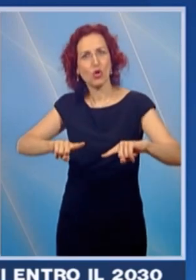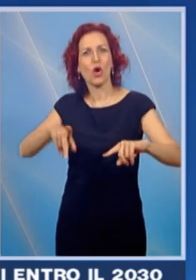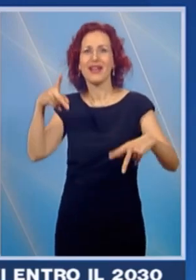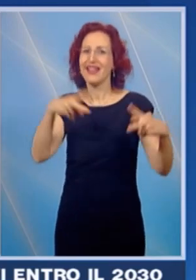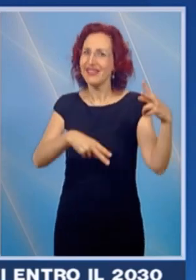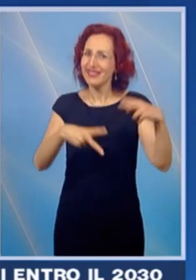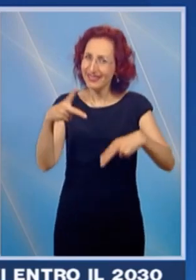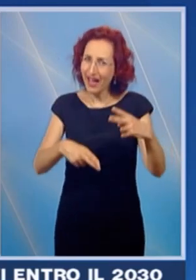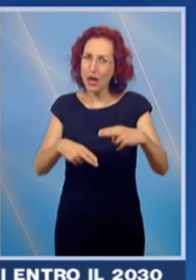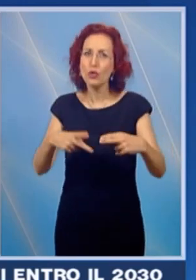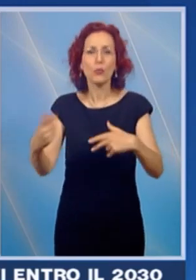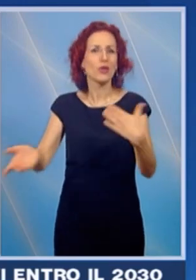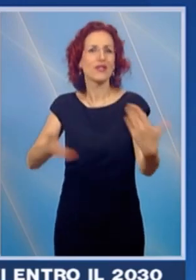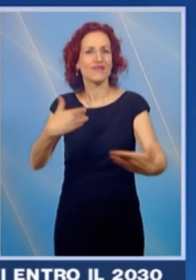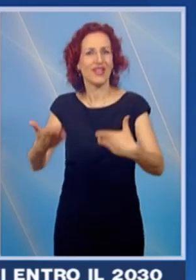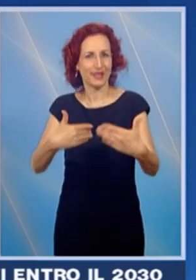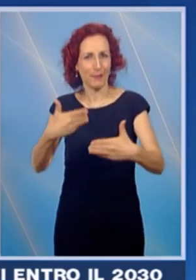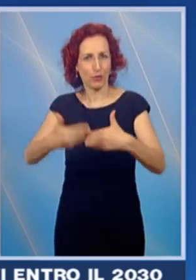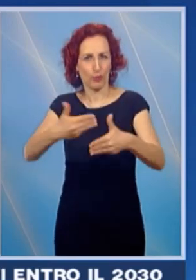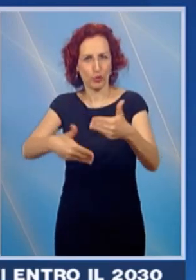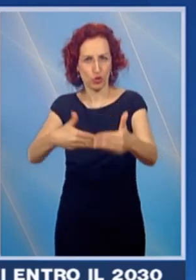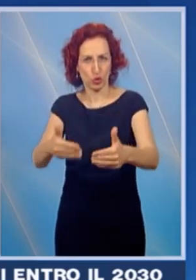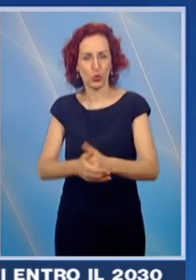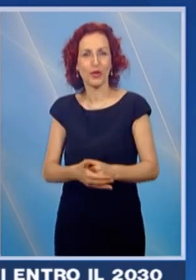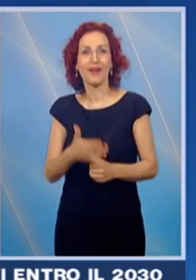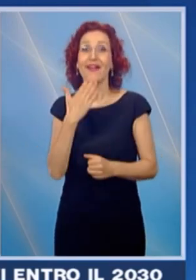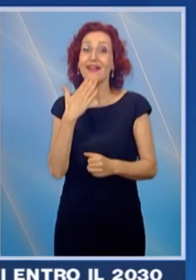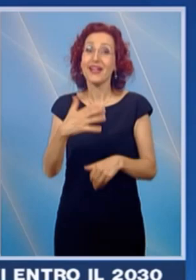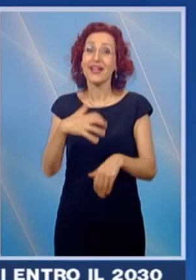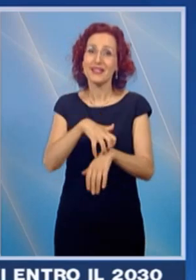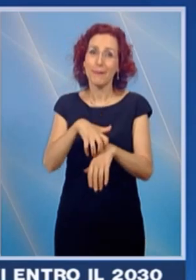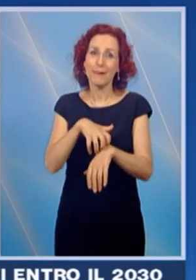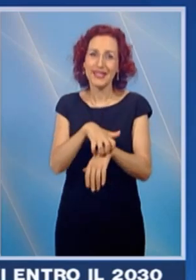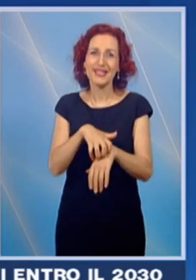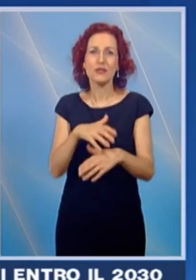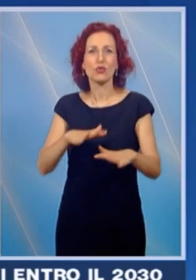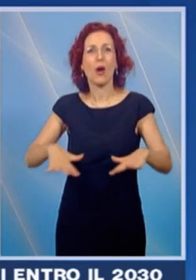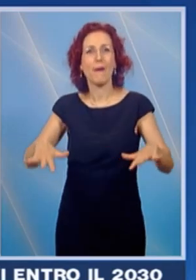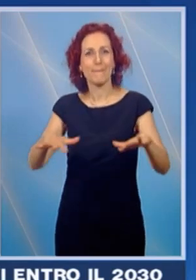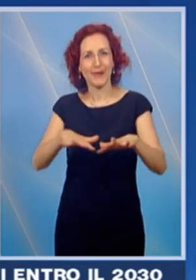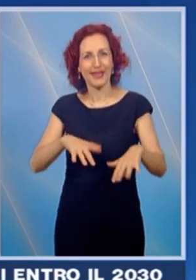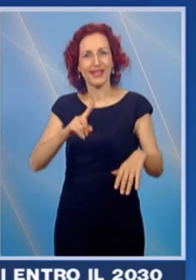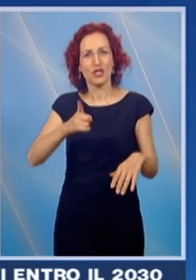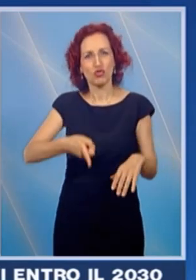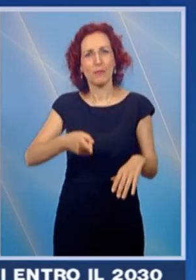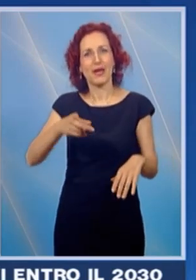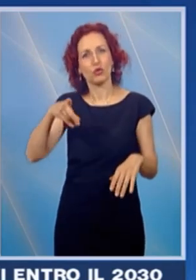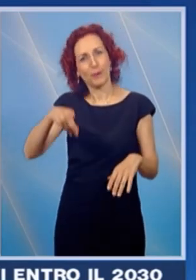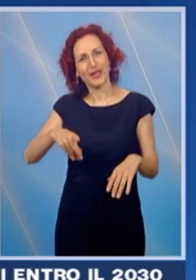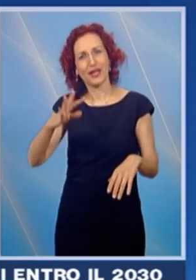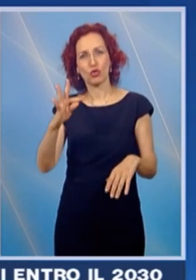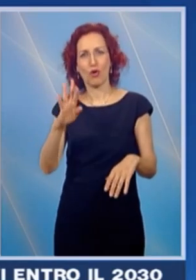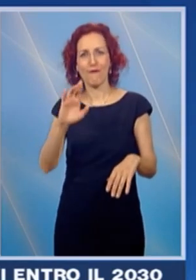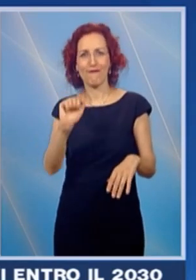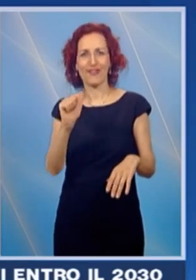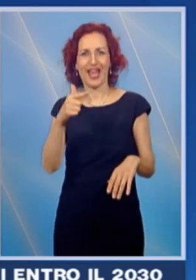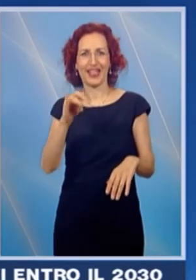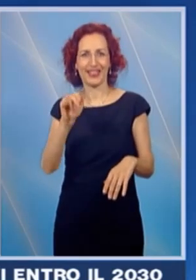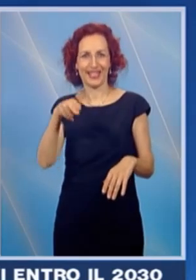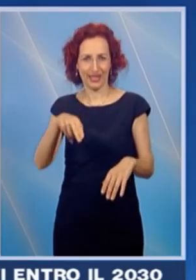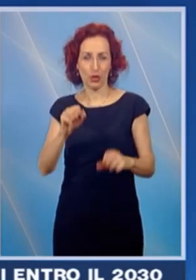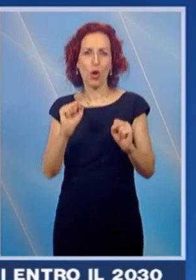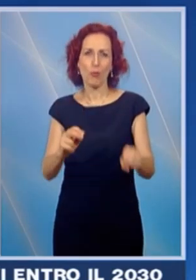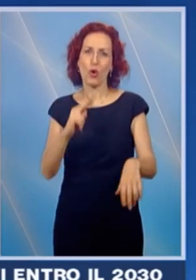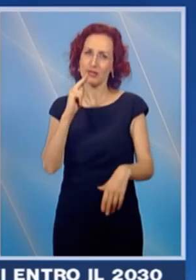ma anche di sveltimento delle procedure. Ringrazio il Ministro dell'Ambiente e della Sicurezza Energetica Gilberto Pichetto Fratin, ha facoltà di rispondere. Prego.